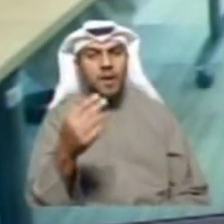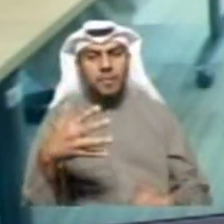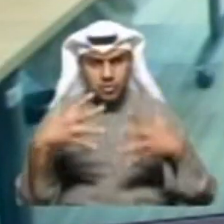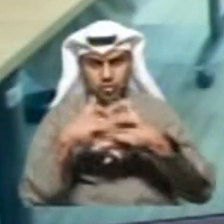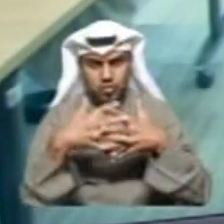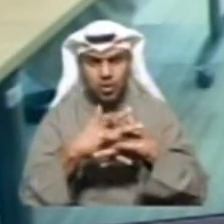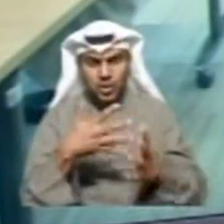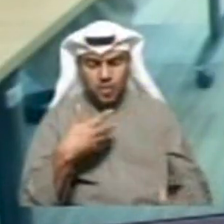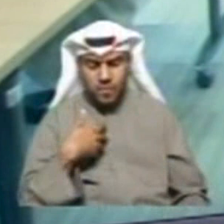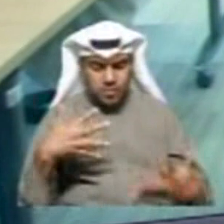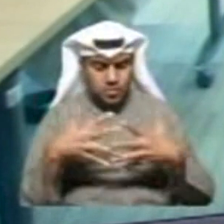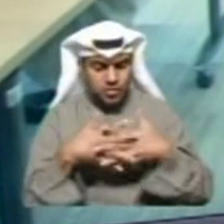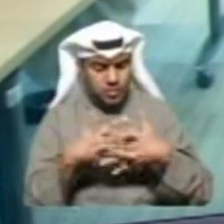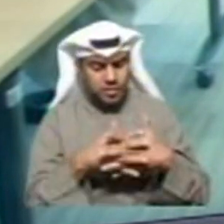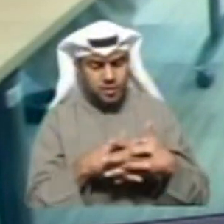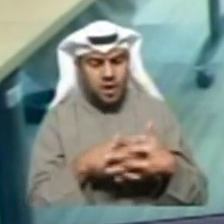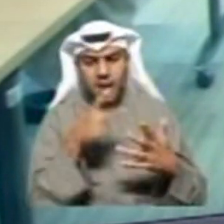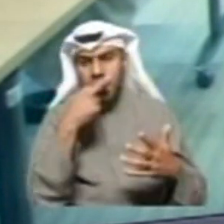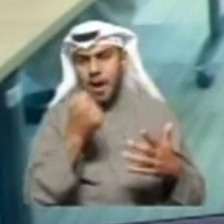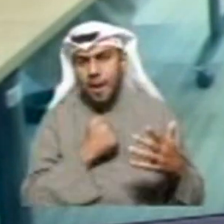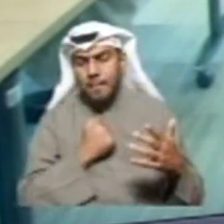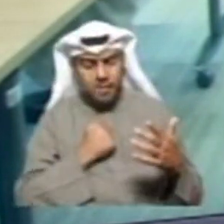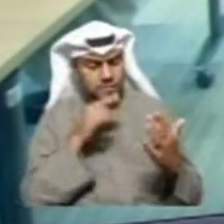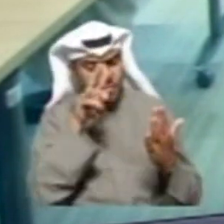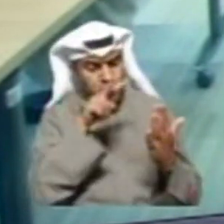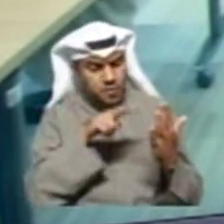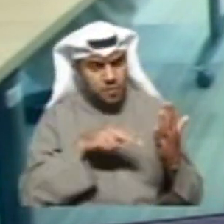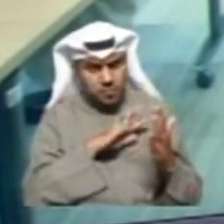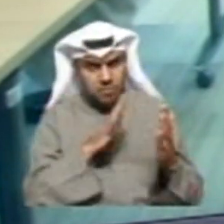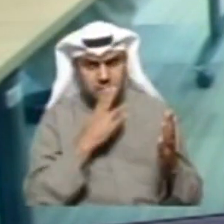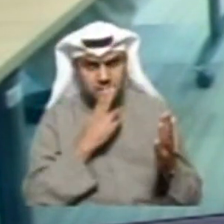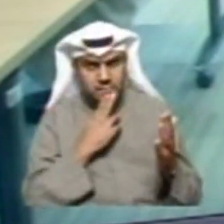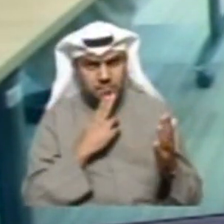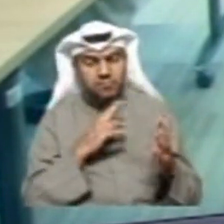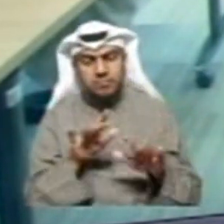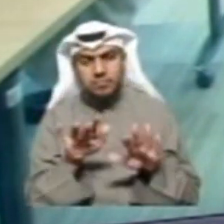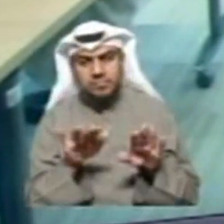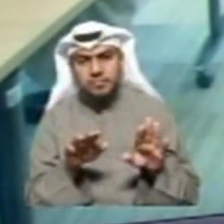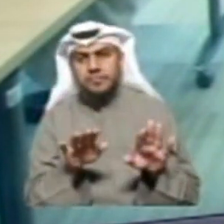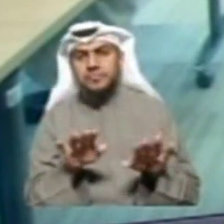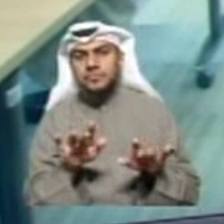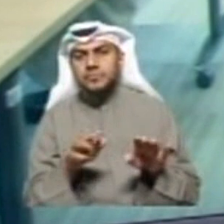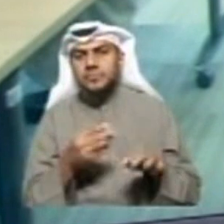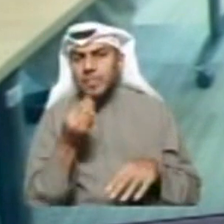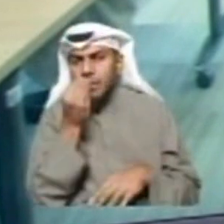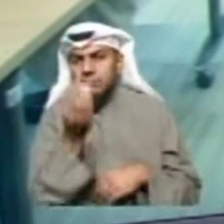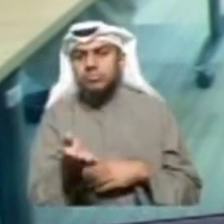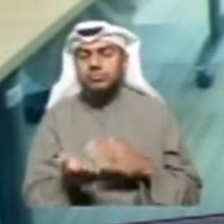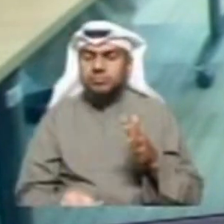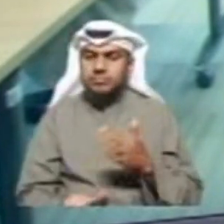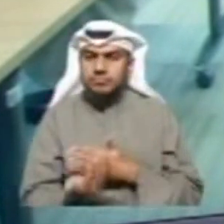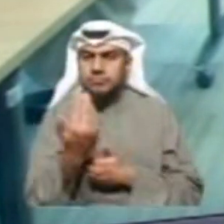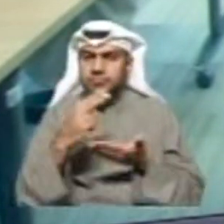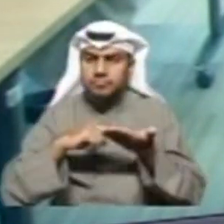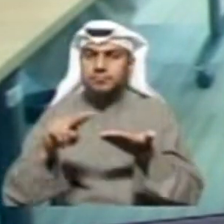المدرجة تدريجيا، حتى يتناسى مع لجميع الأطراف الالتزام والدخول ضمن منظومة الإفصاح، إذا أنه